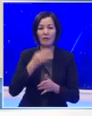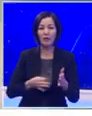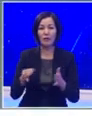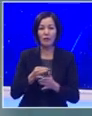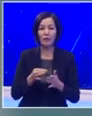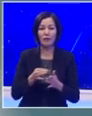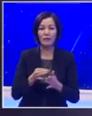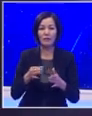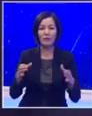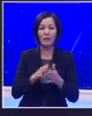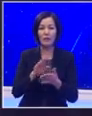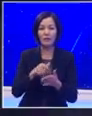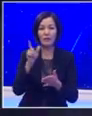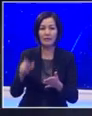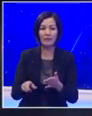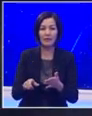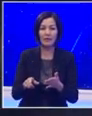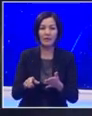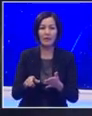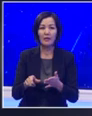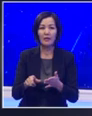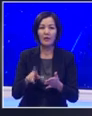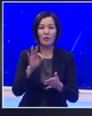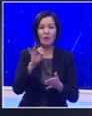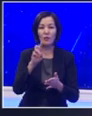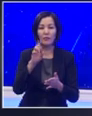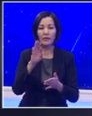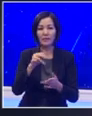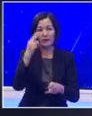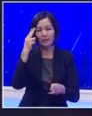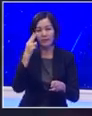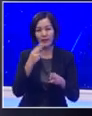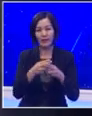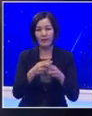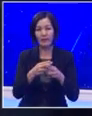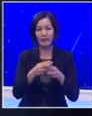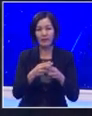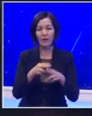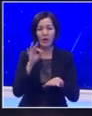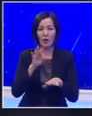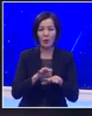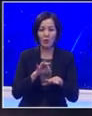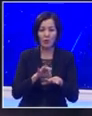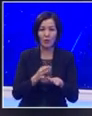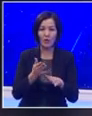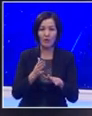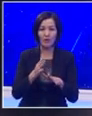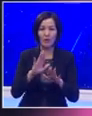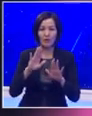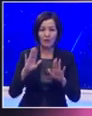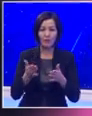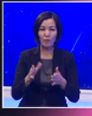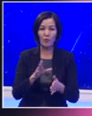филиалының басшысы, Шапалақ командасының капитаны Орынбасар бауырымыздың осындай дертке тап